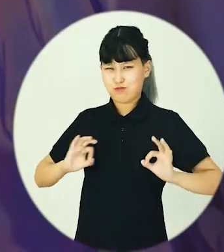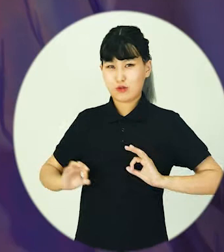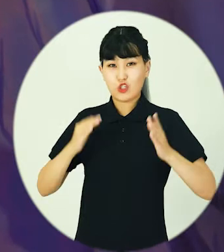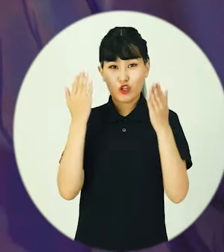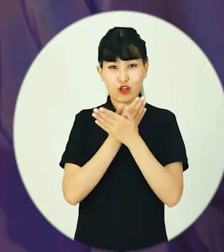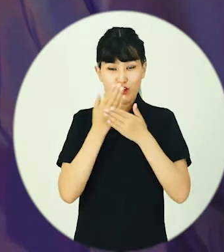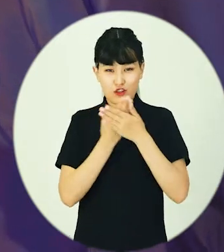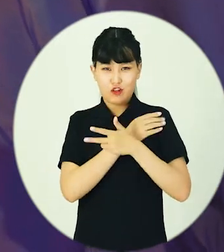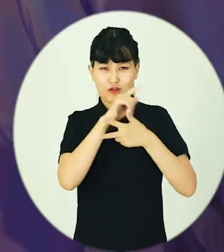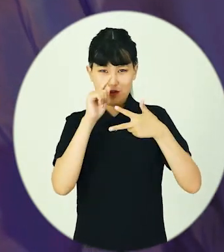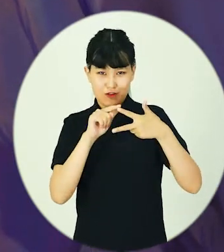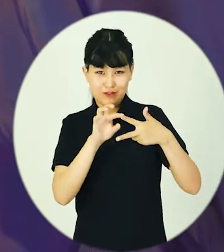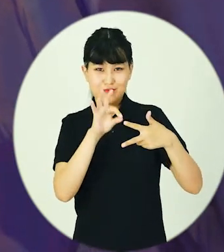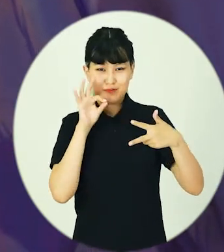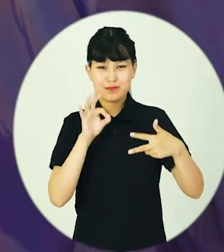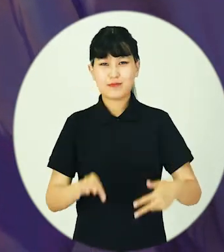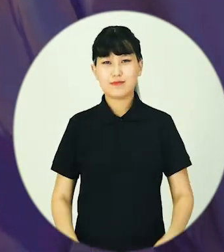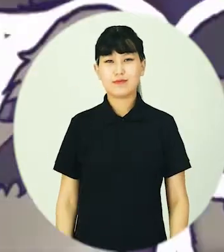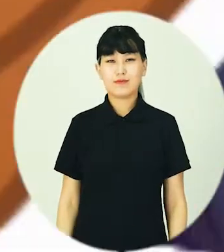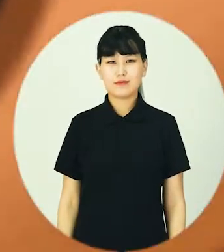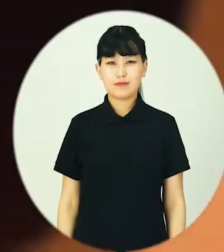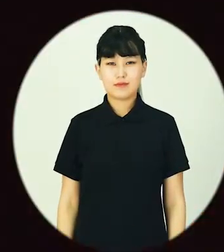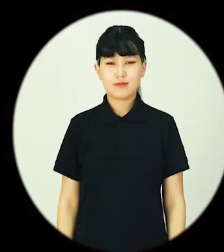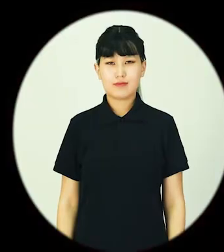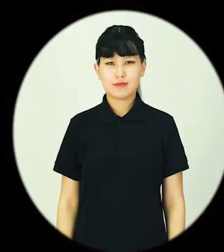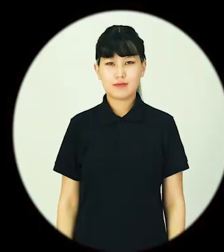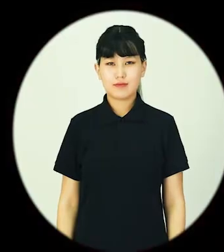Цоохор найз. Хоёрдугаар анги.